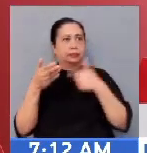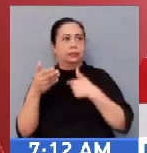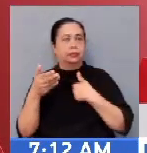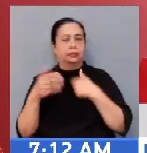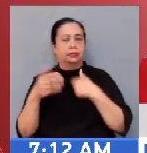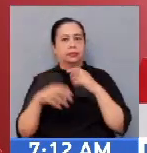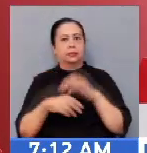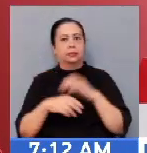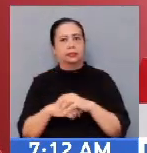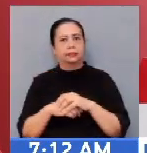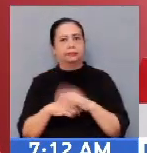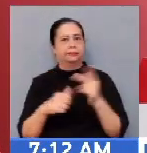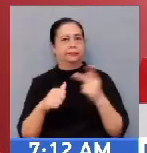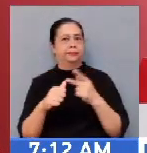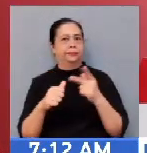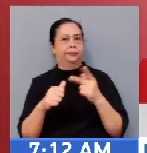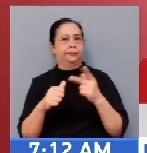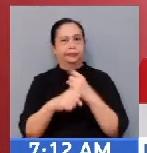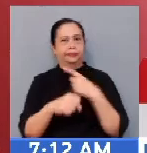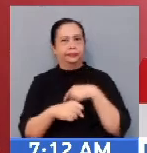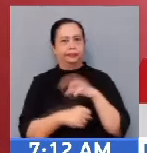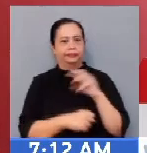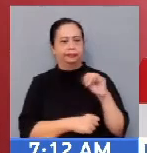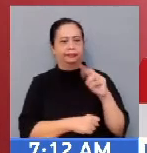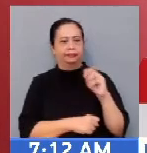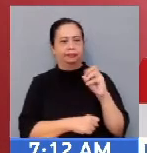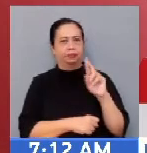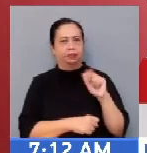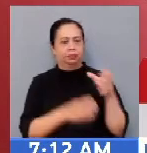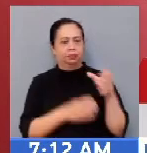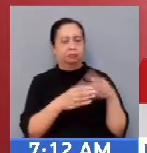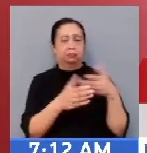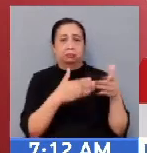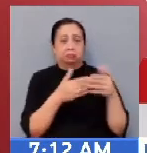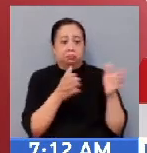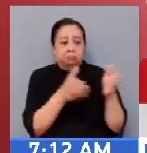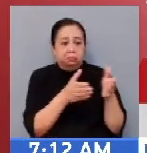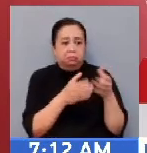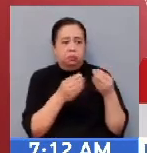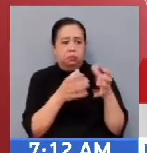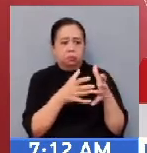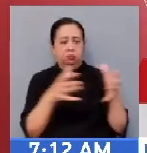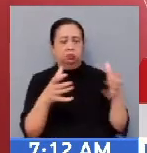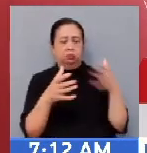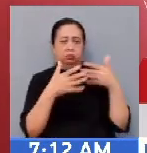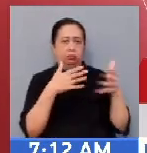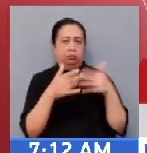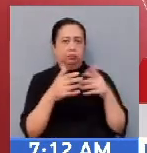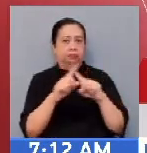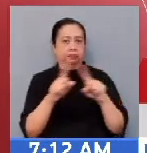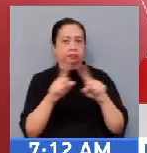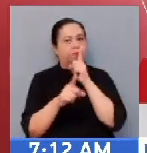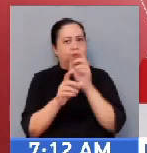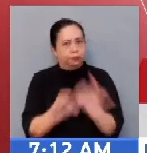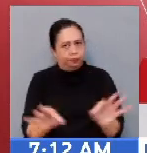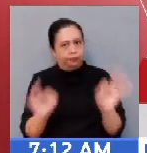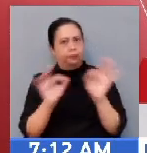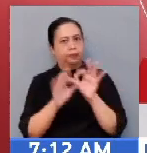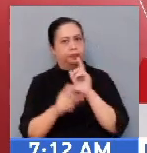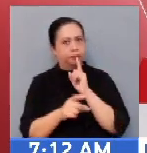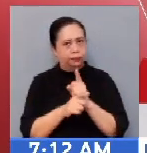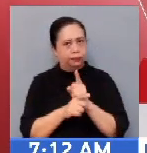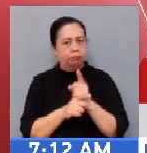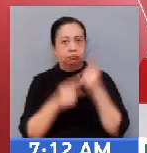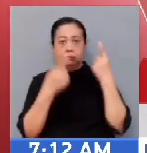minorya, gano'n man siya kaliit o mas malaki, basta't tunay at magiging mabisa pa rin tulad ngayon sa ilalim